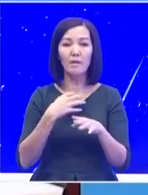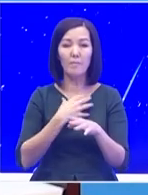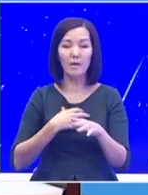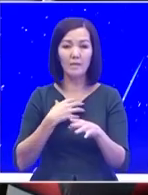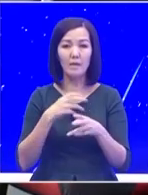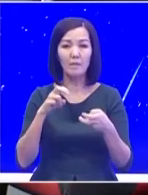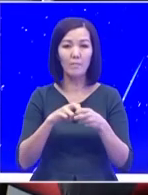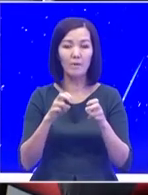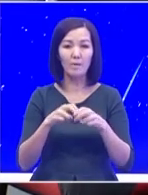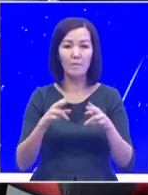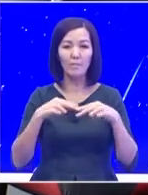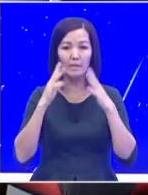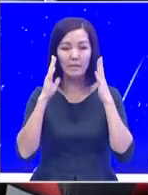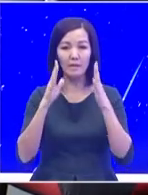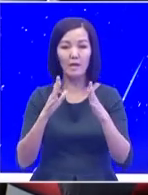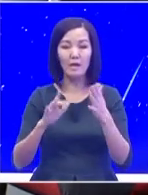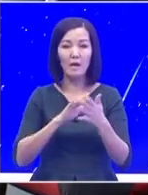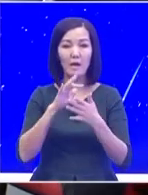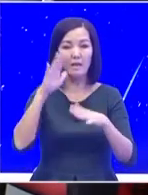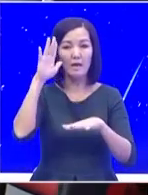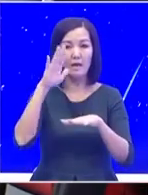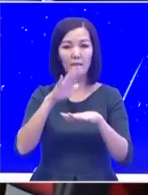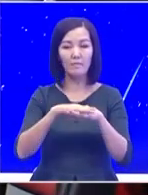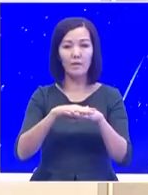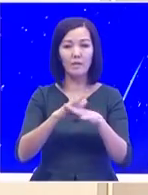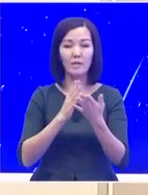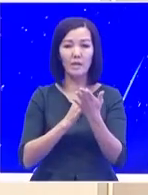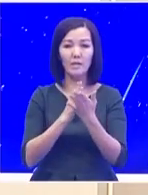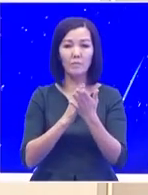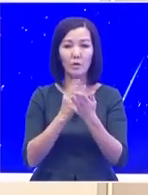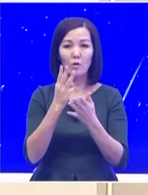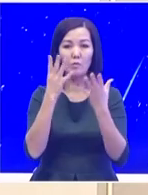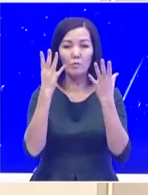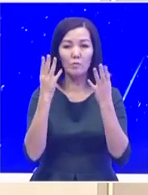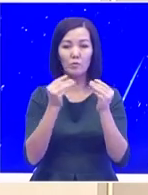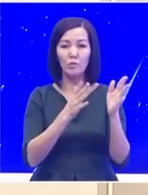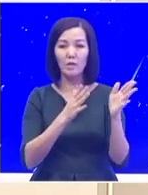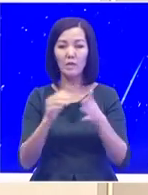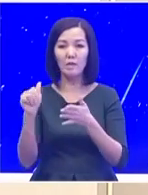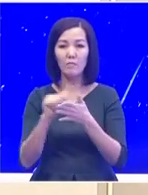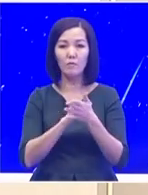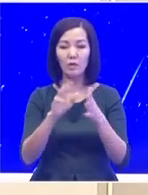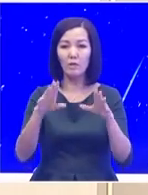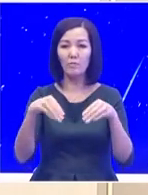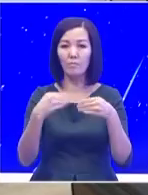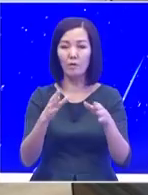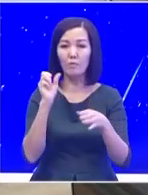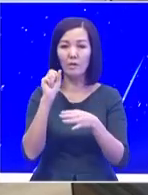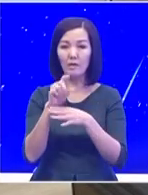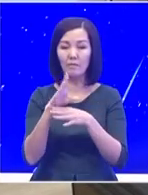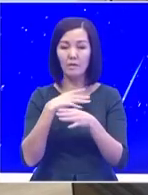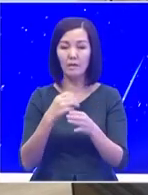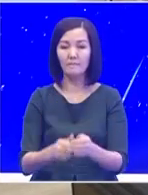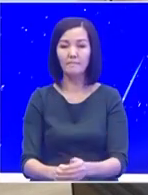мәселені баса назарға алды. Қала әкімі мен түкіш қызметкерлеріне 3 күн ішінде үйді заңдастырып, құжаттарын қолдарына